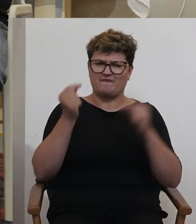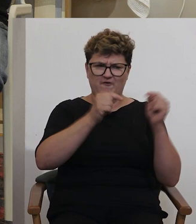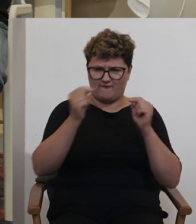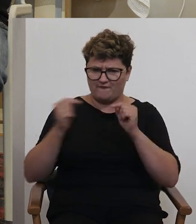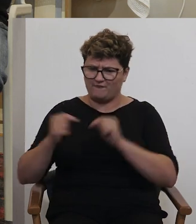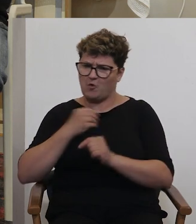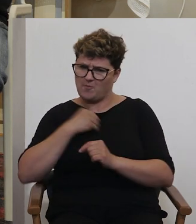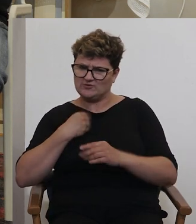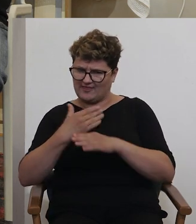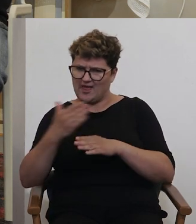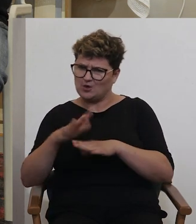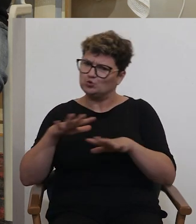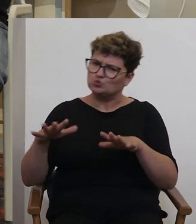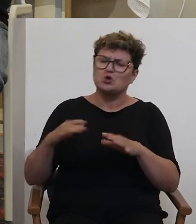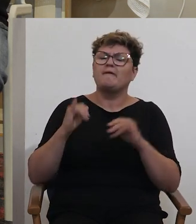sporu?